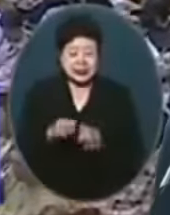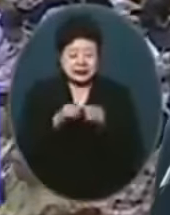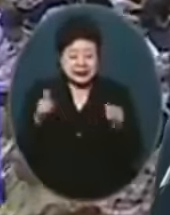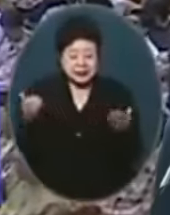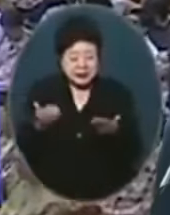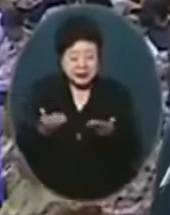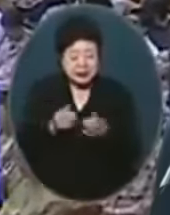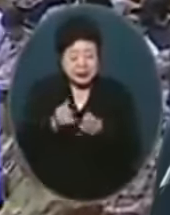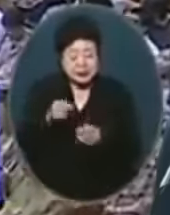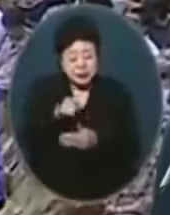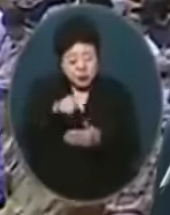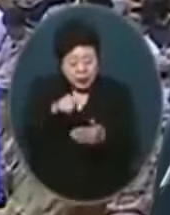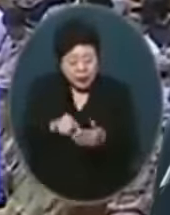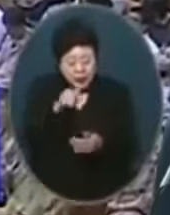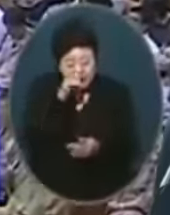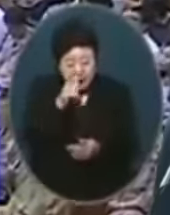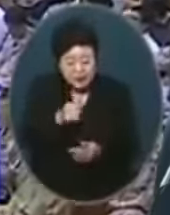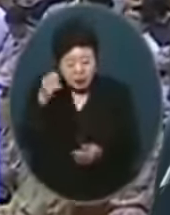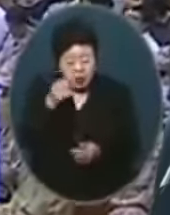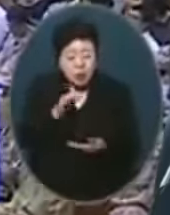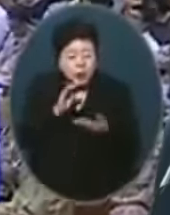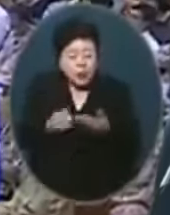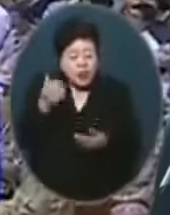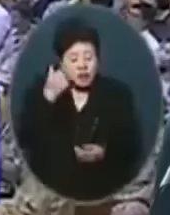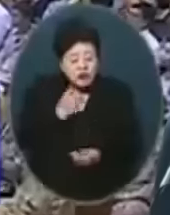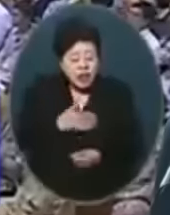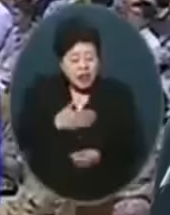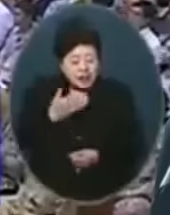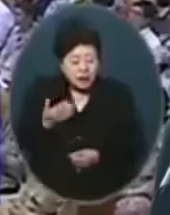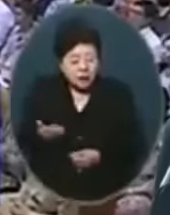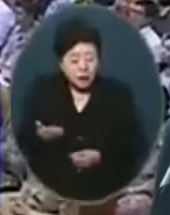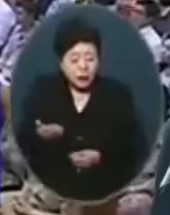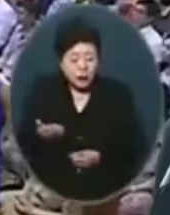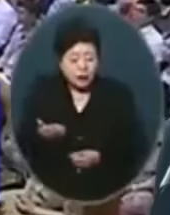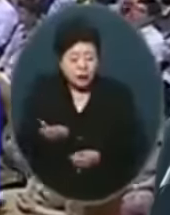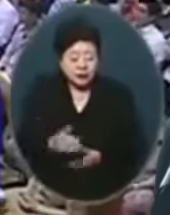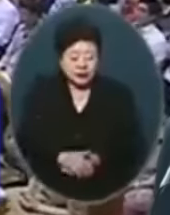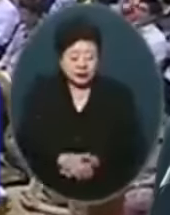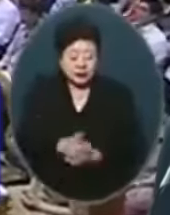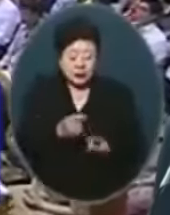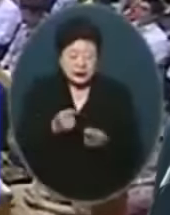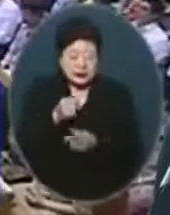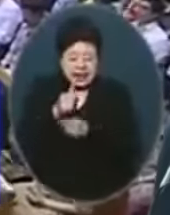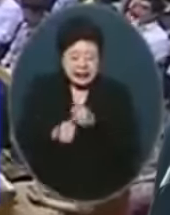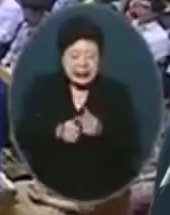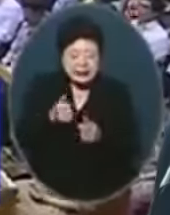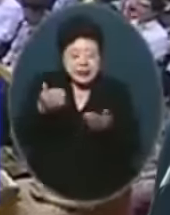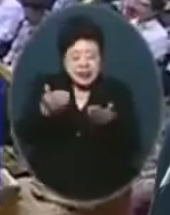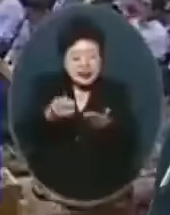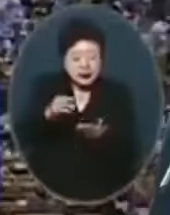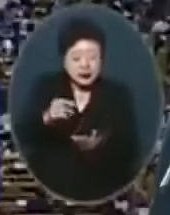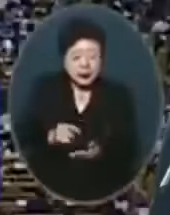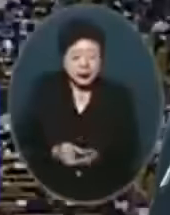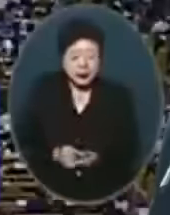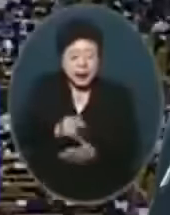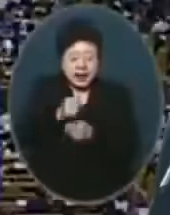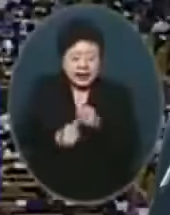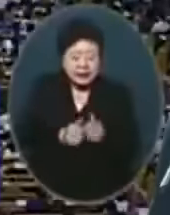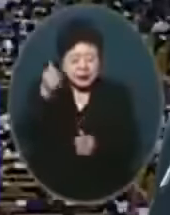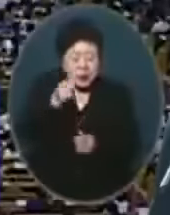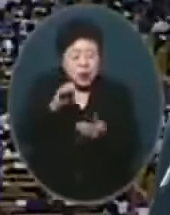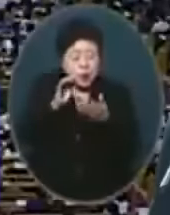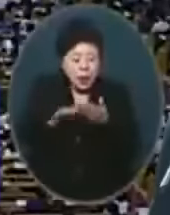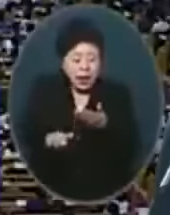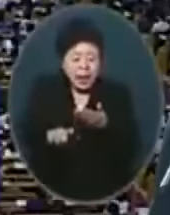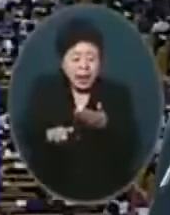사람의 일을 사람 속에 있는 영 위에 누가 알리오 이와 같이 하나님의 일도